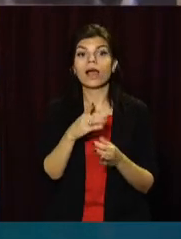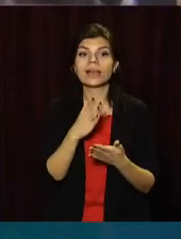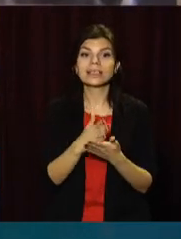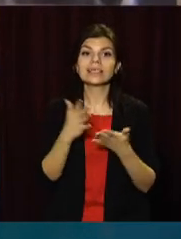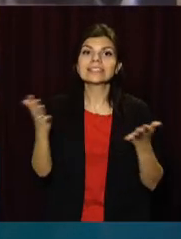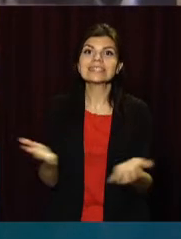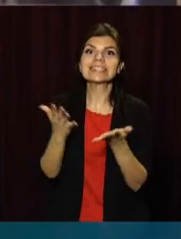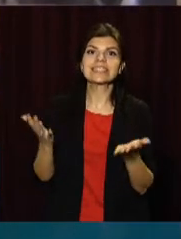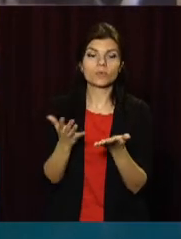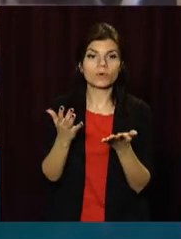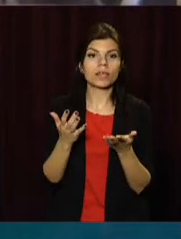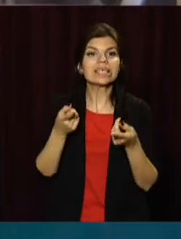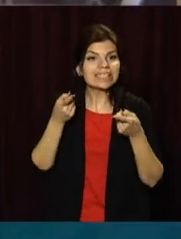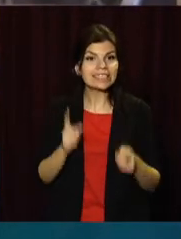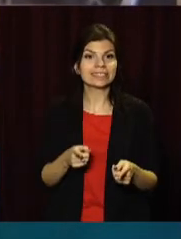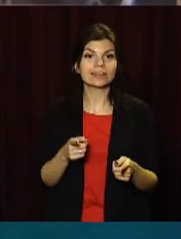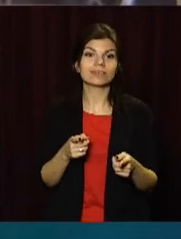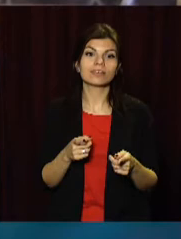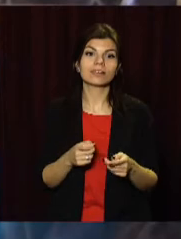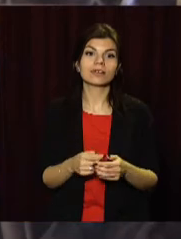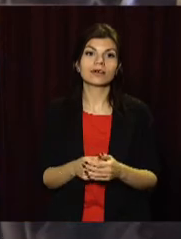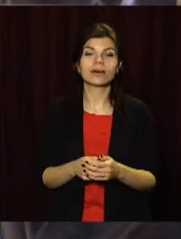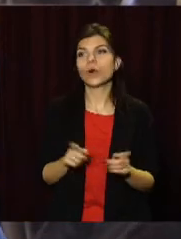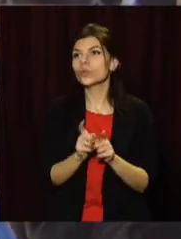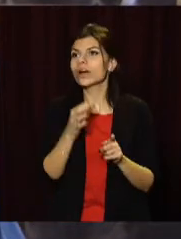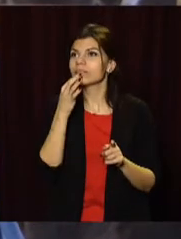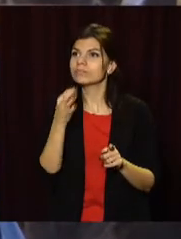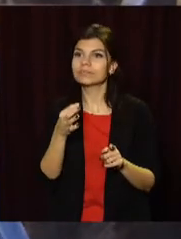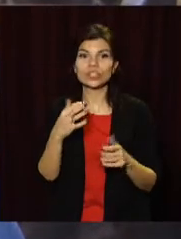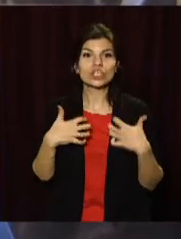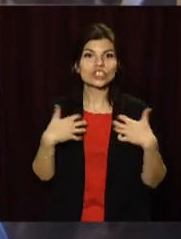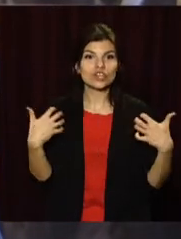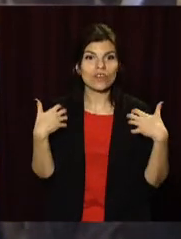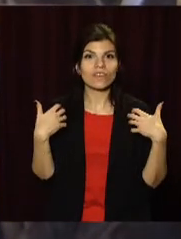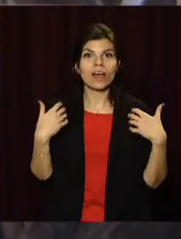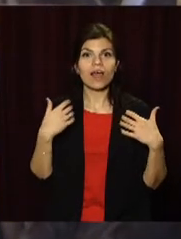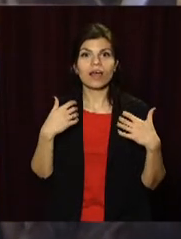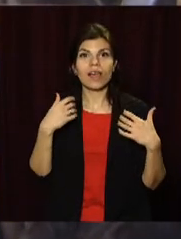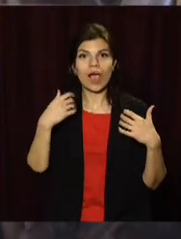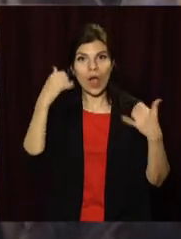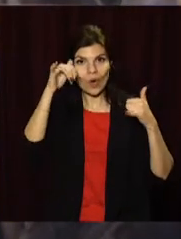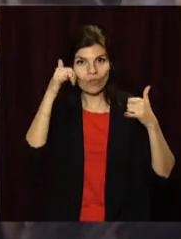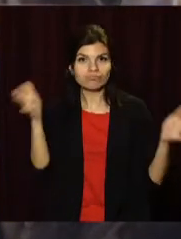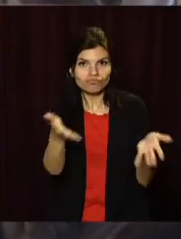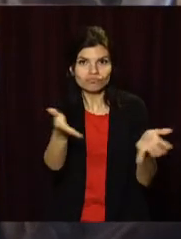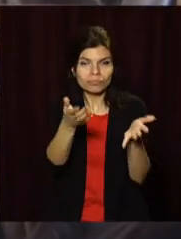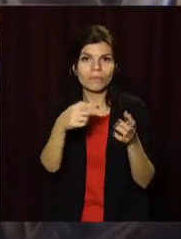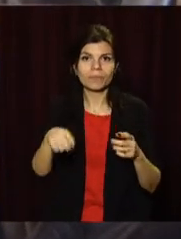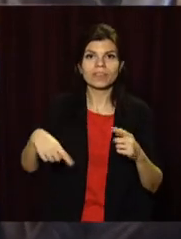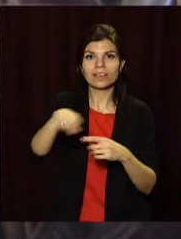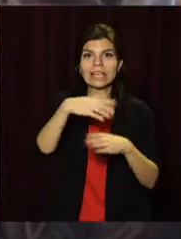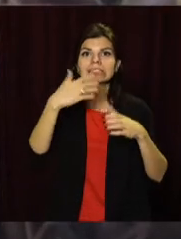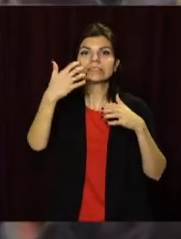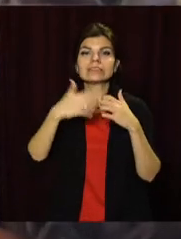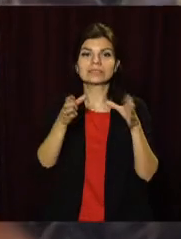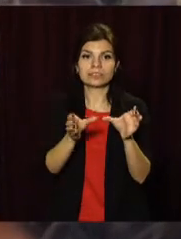стимулятором естественного, так сказать, прихода животных в охоту, коров. То есть он находится между секциями, у